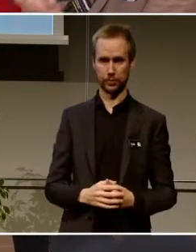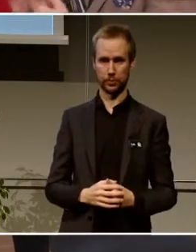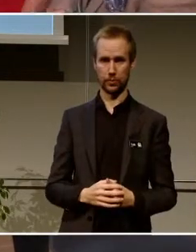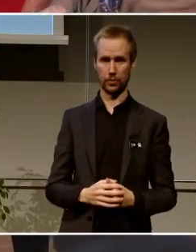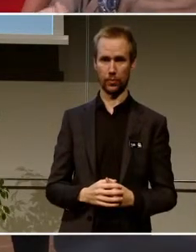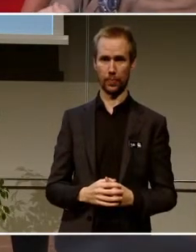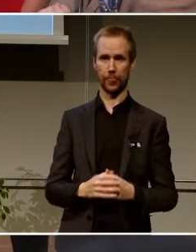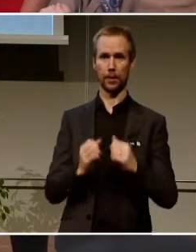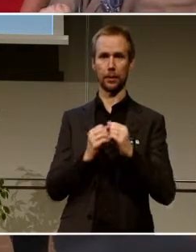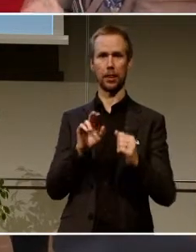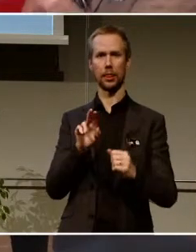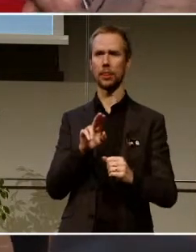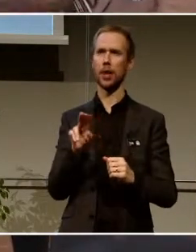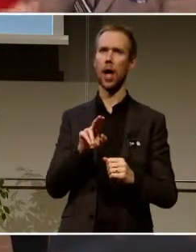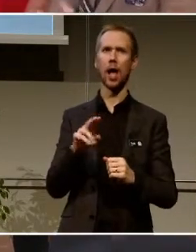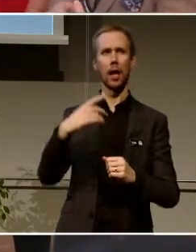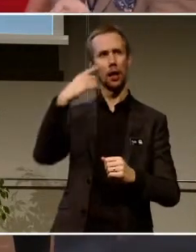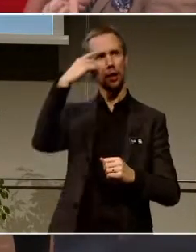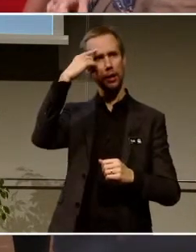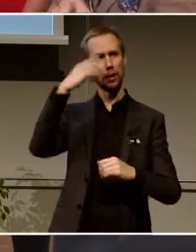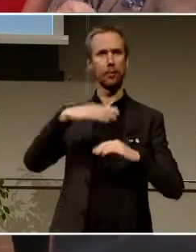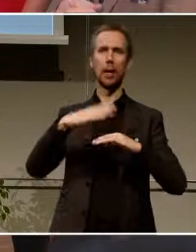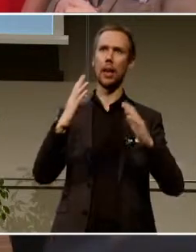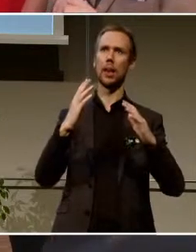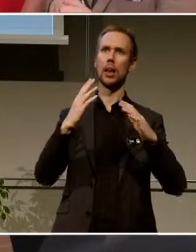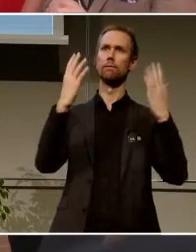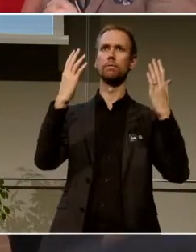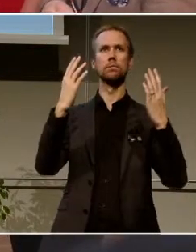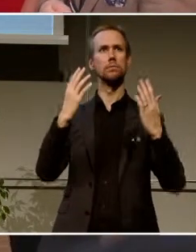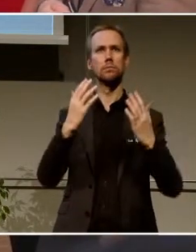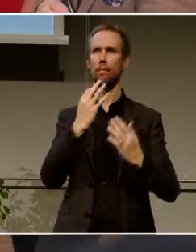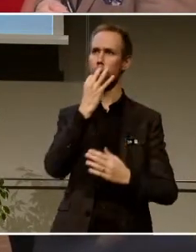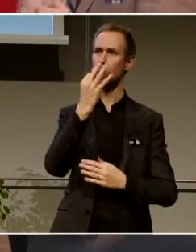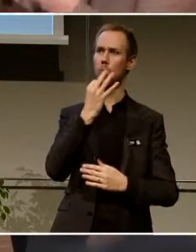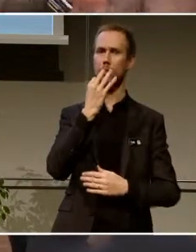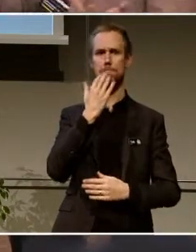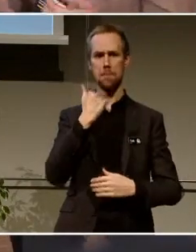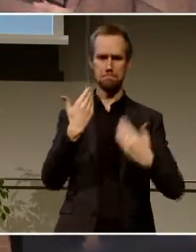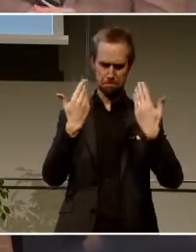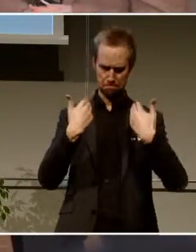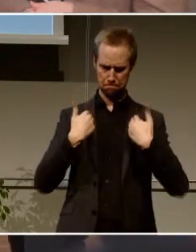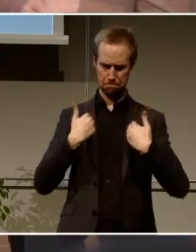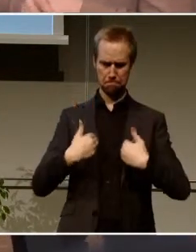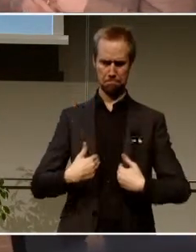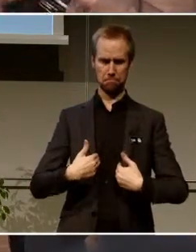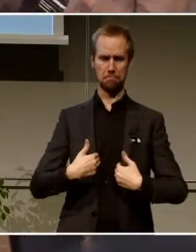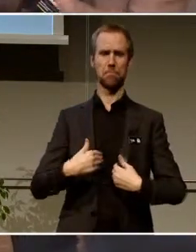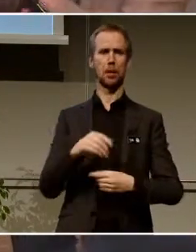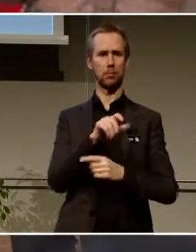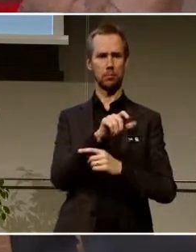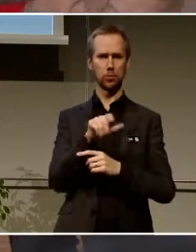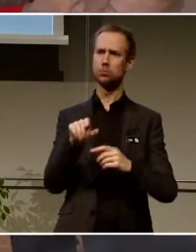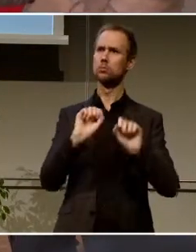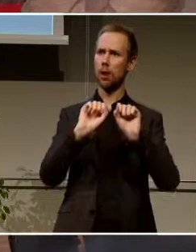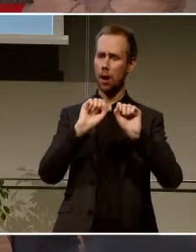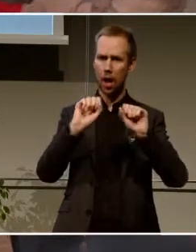alltså, existentiella frågorna. Vem är jag i allt det här? Där folk faktiskt börjar gå hem och börja titta på, ja, men vad har